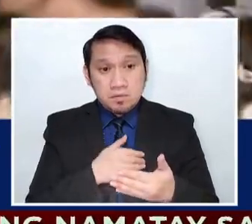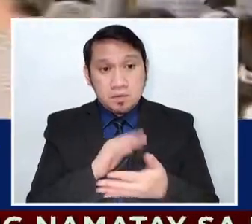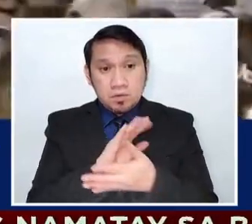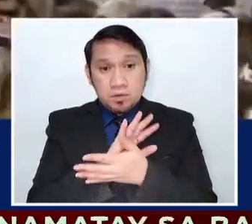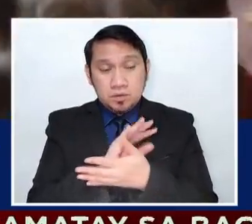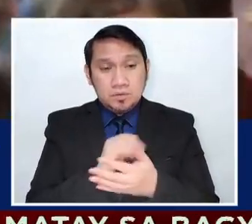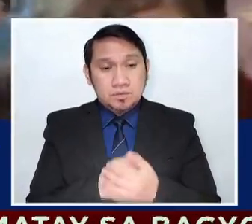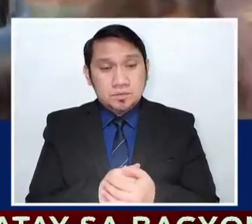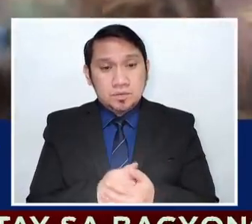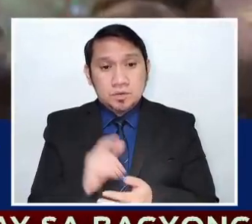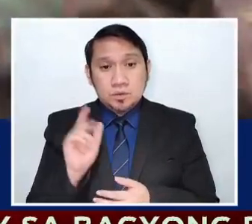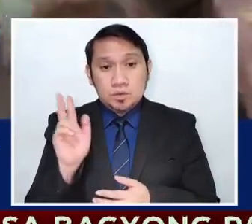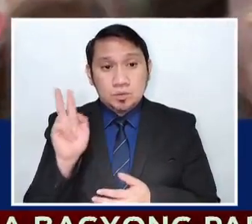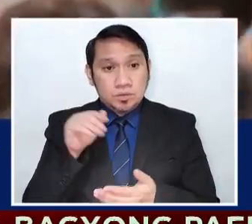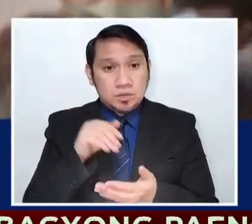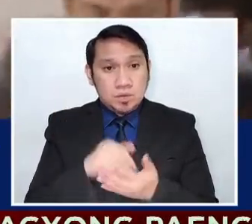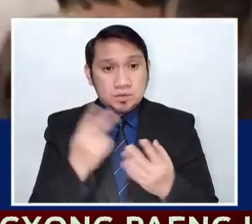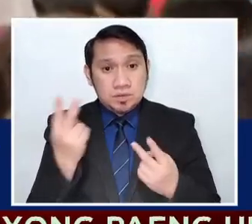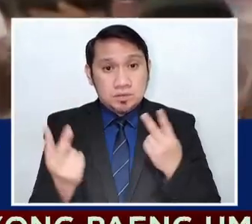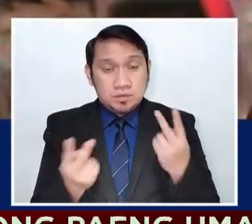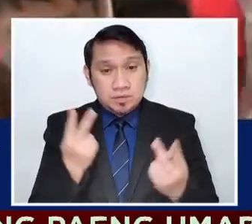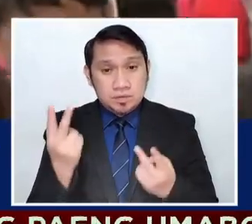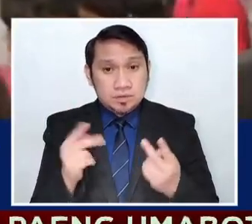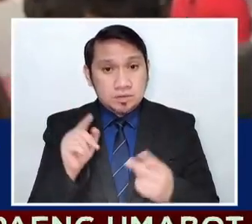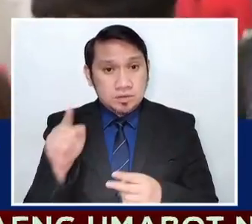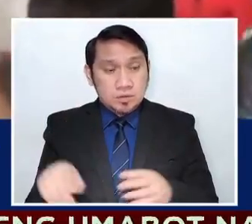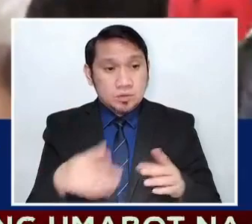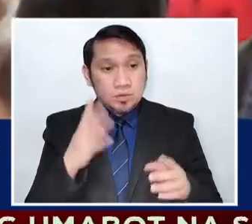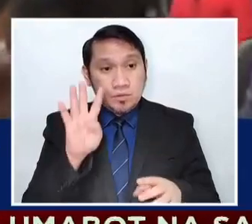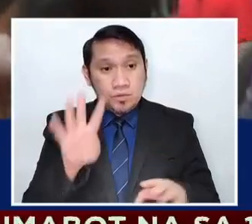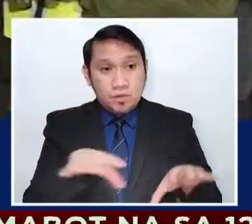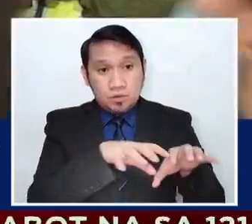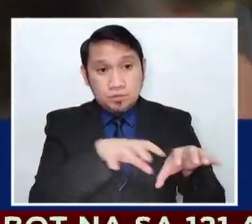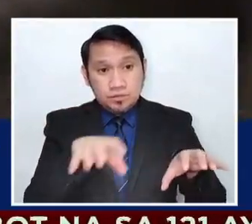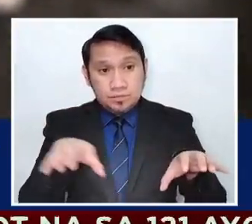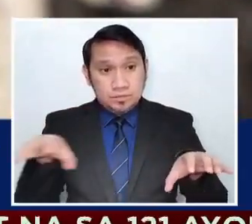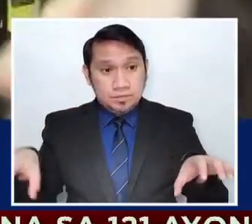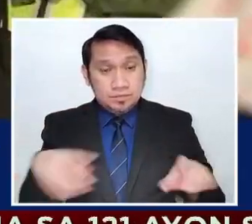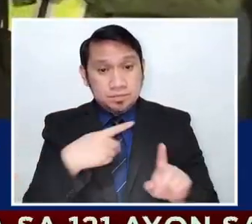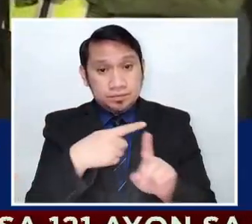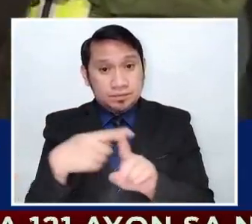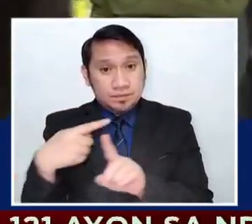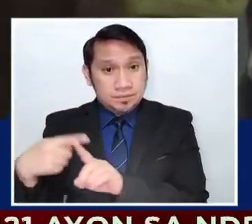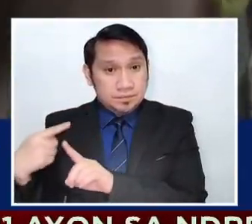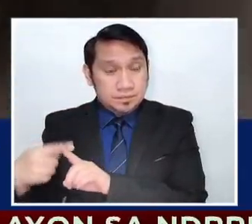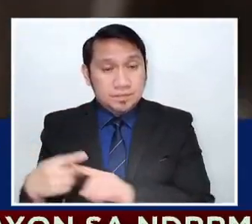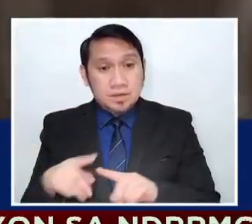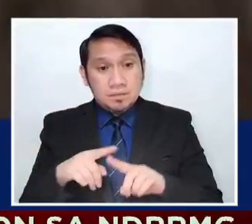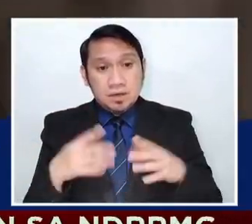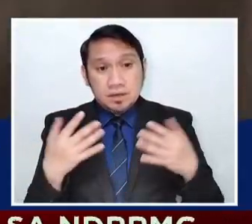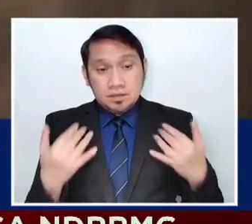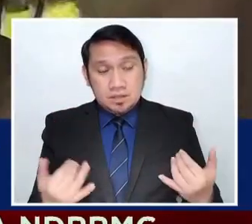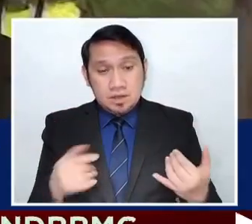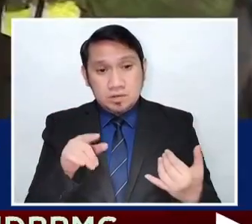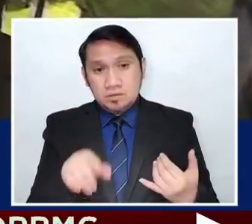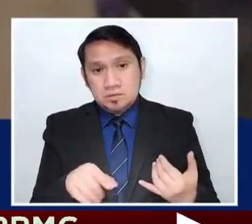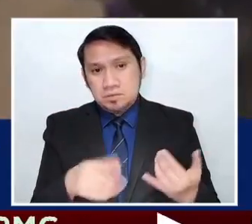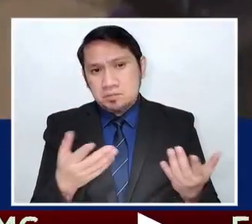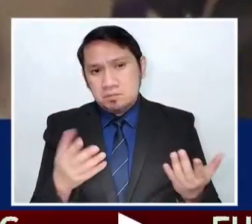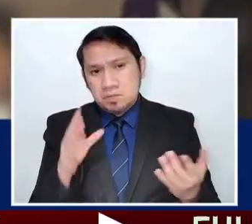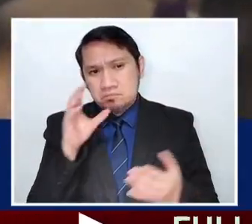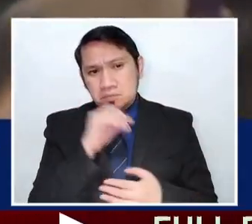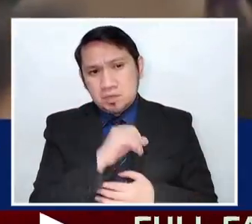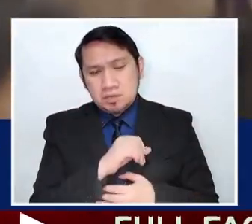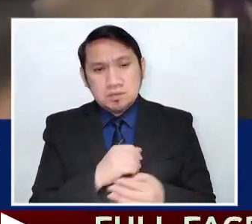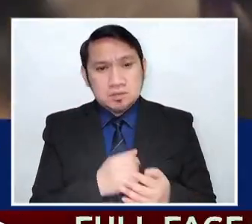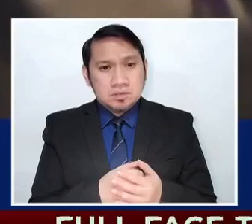nasa 20,000 ang mga dumadagsa sa apat na magkakatabing sementeryo dito sa bayan. Ngayon, tinataya ng MDRRMO na